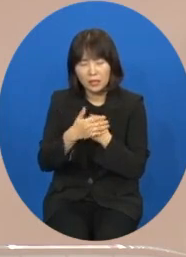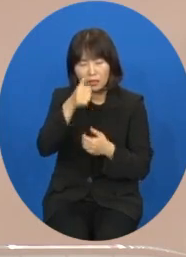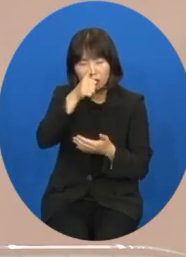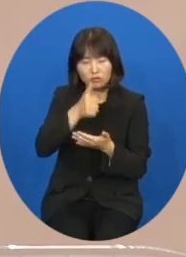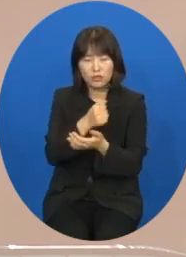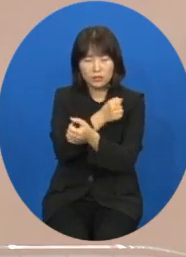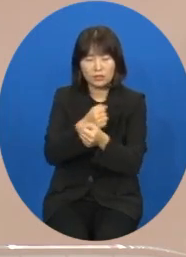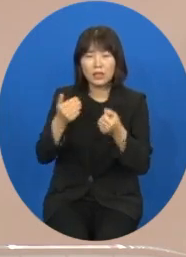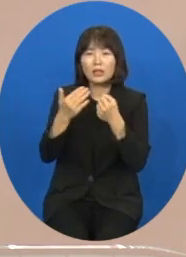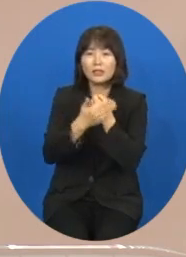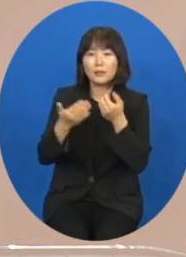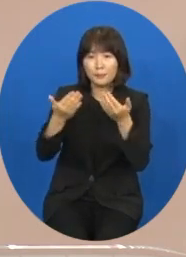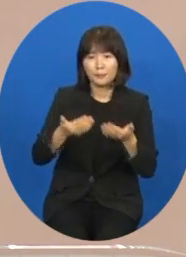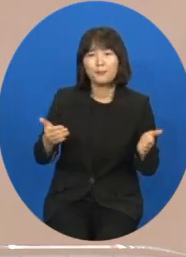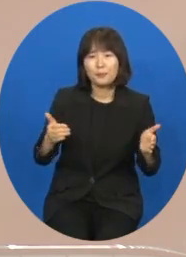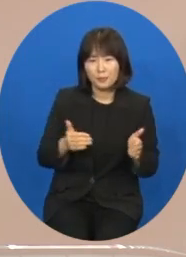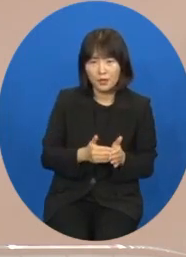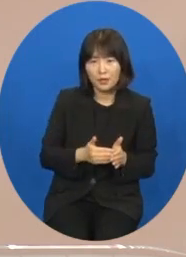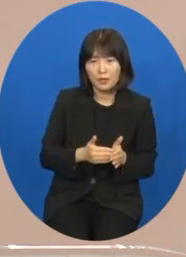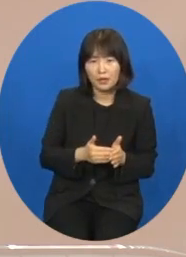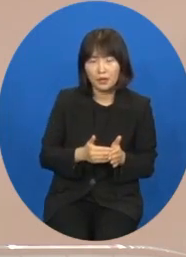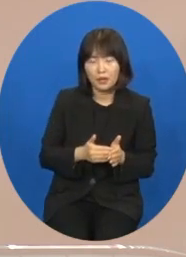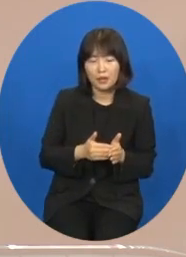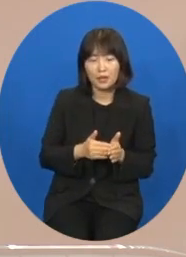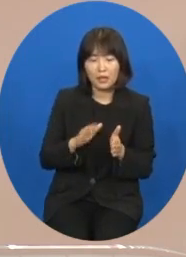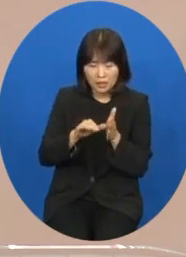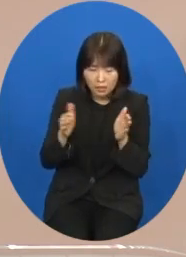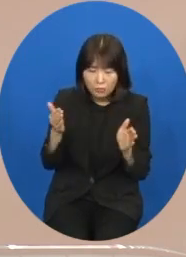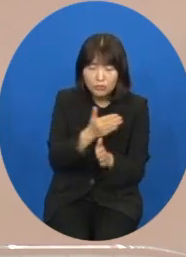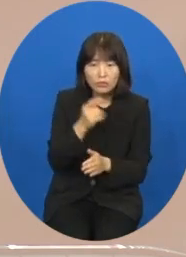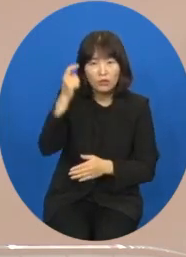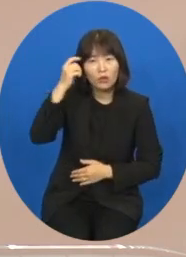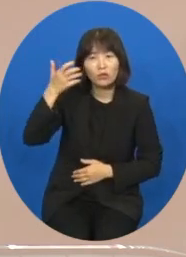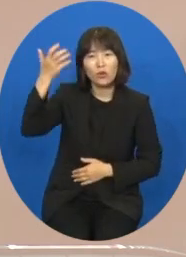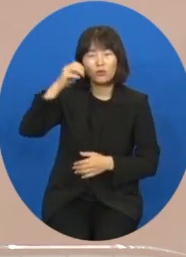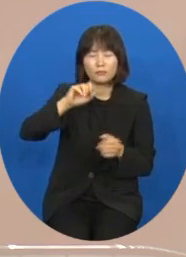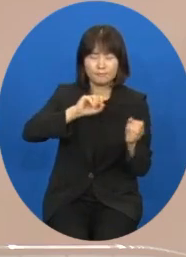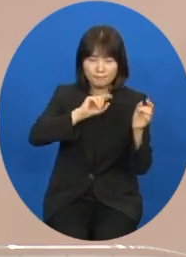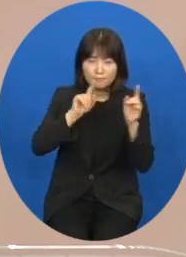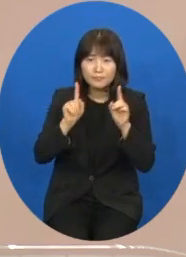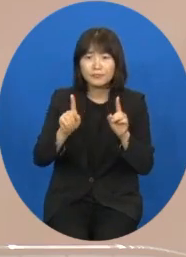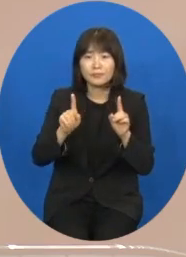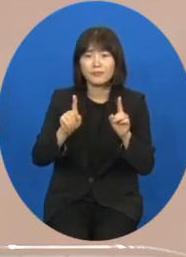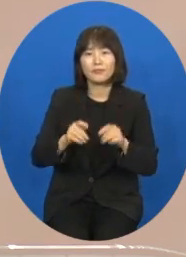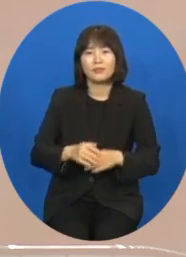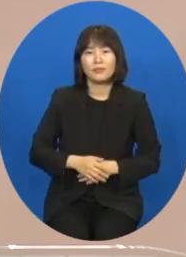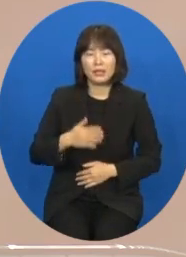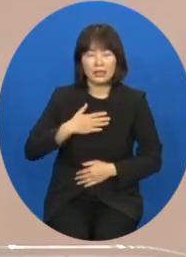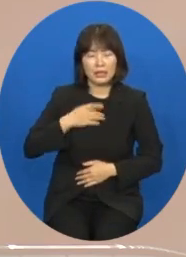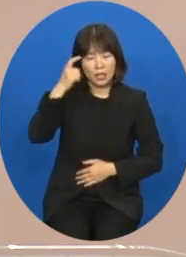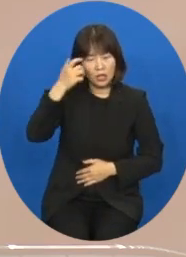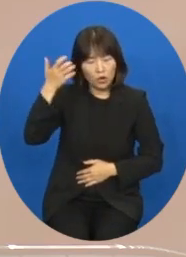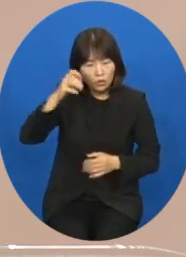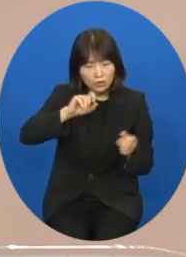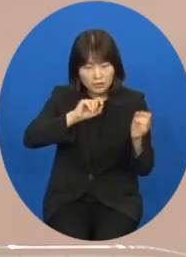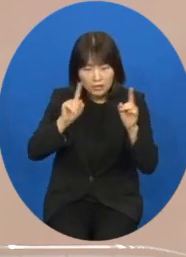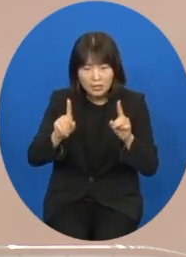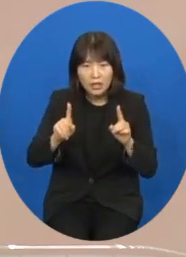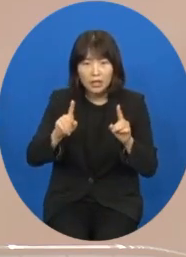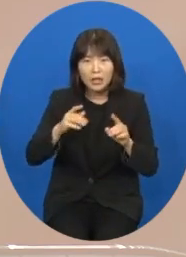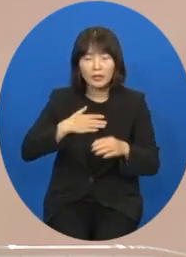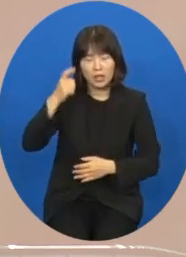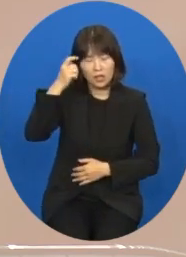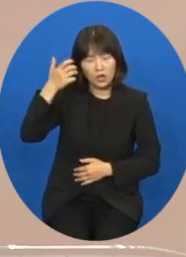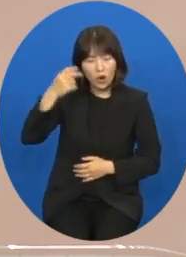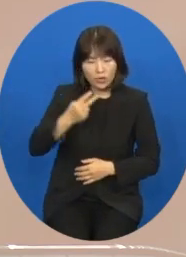받았구나, 그때부터 그 영혼이 사는 거예요. 내 영혼이 살았나? 내 영혼에는